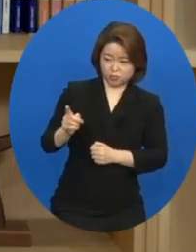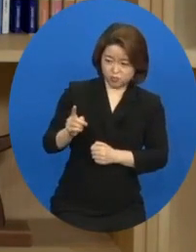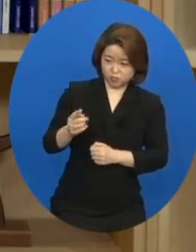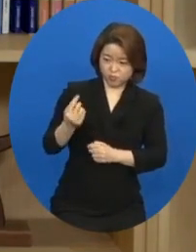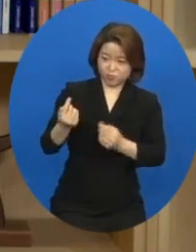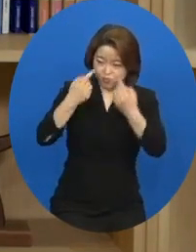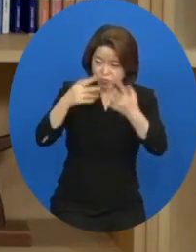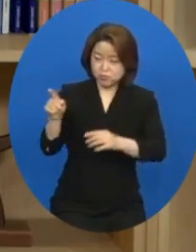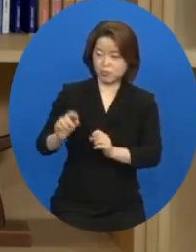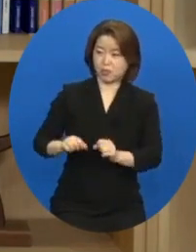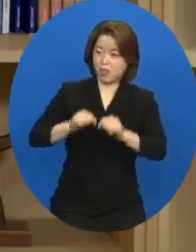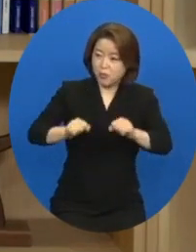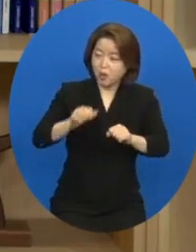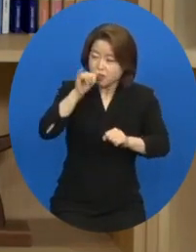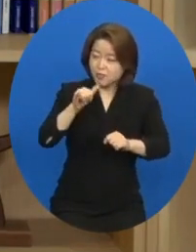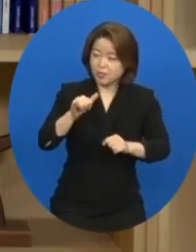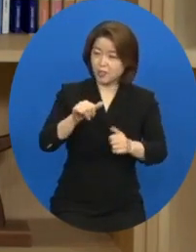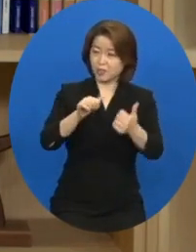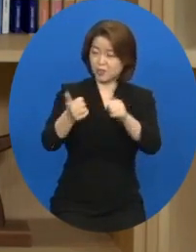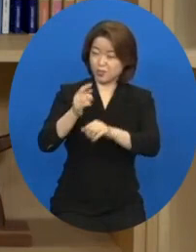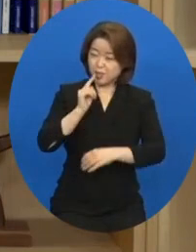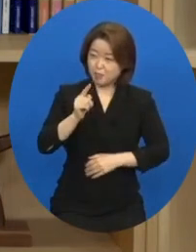있으면서 자기가 죽었다니